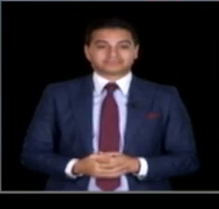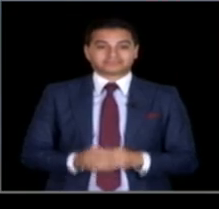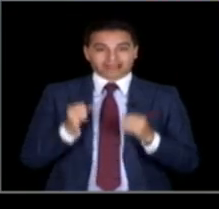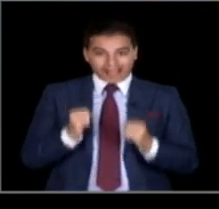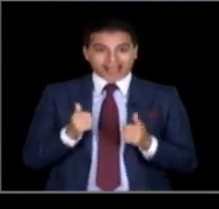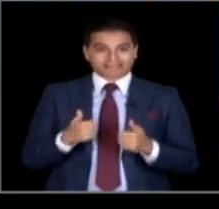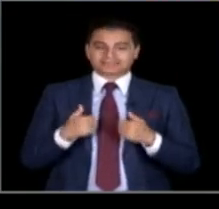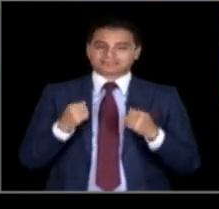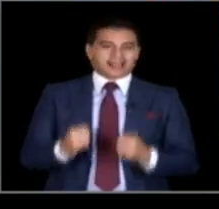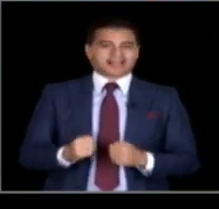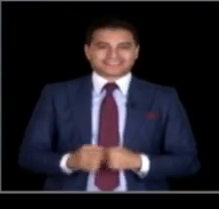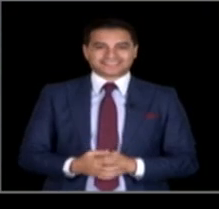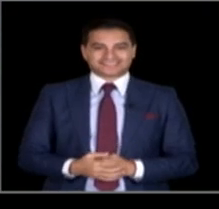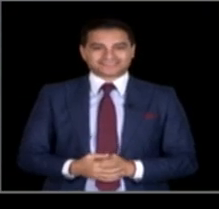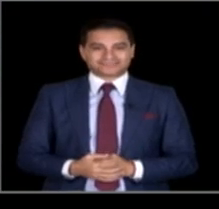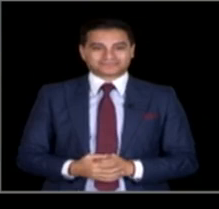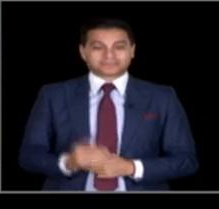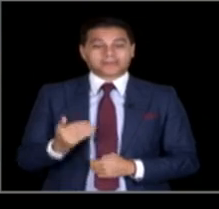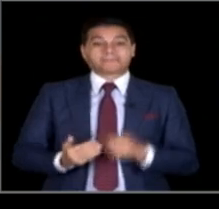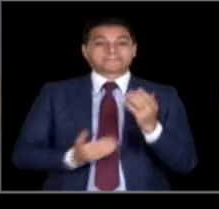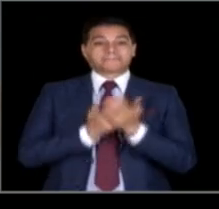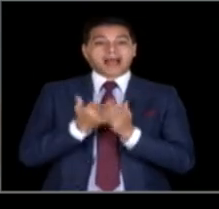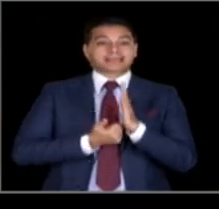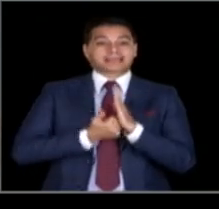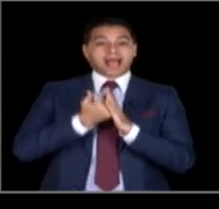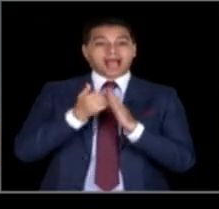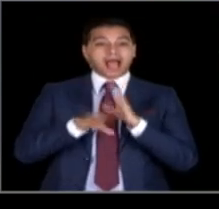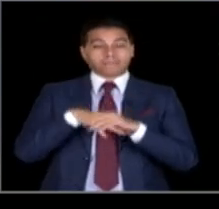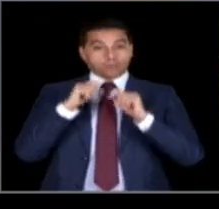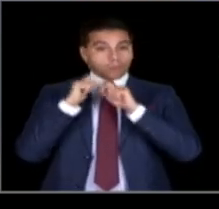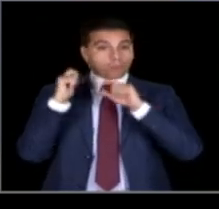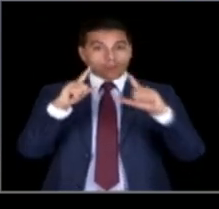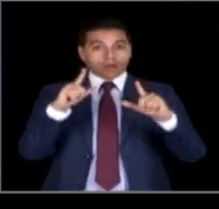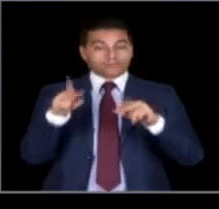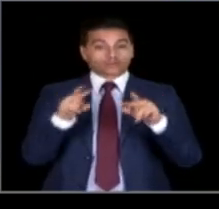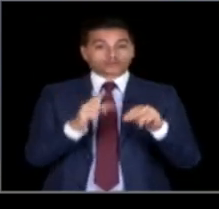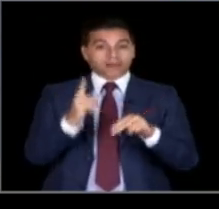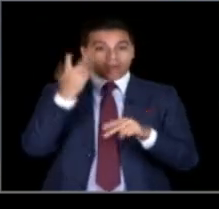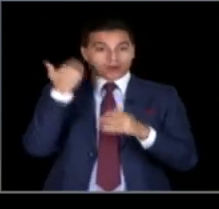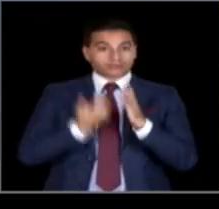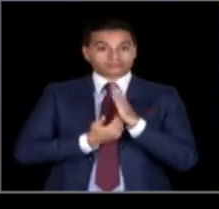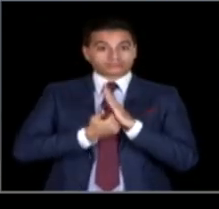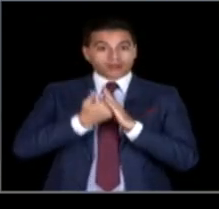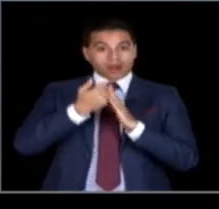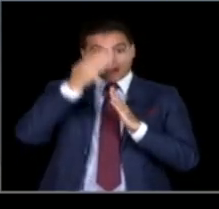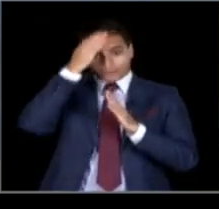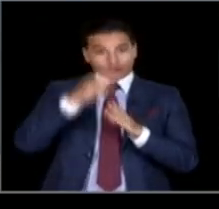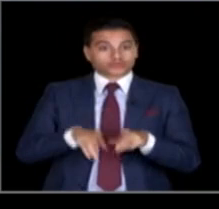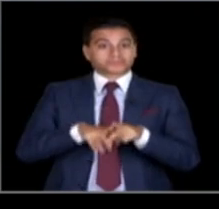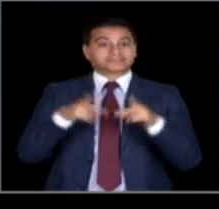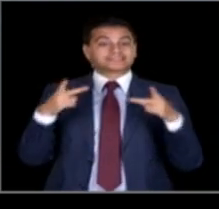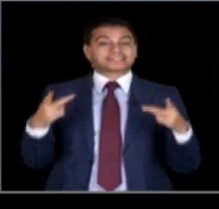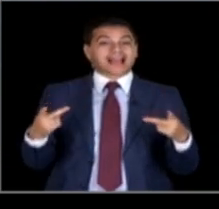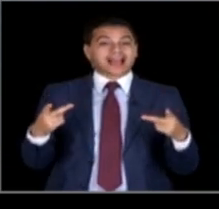جاهز؟ جاهز. بعد النجاح الواضح الذي حققه الموسم الأول من العباقرة قادرون